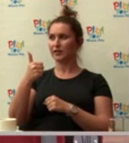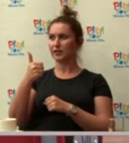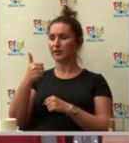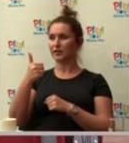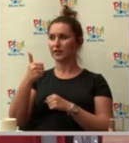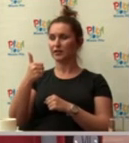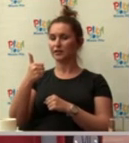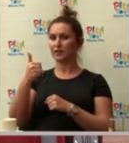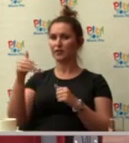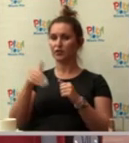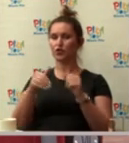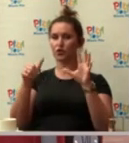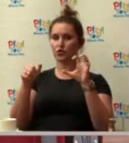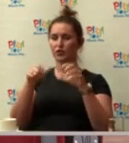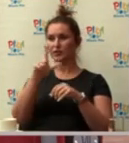1800 zł.